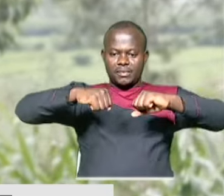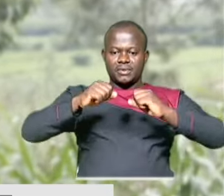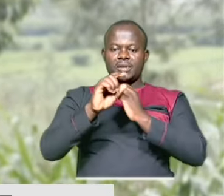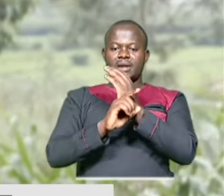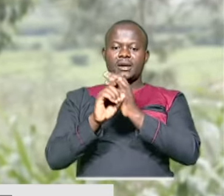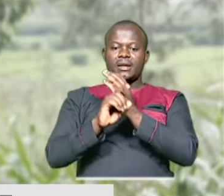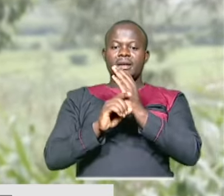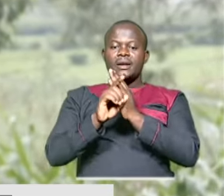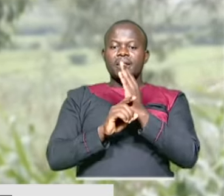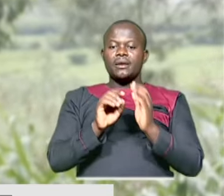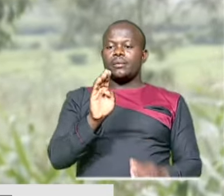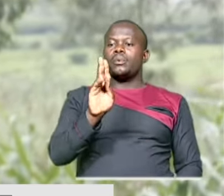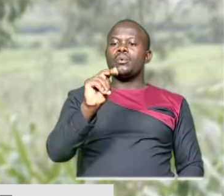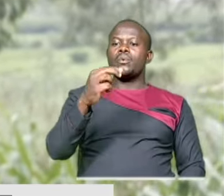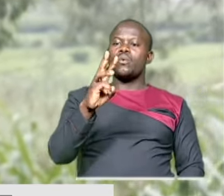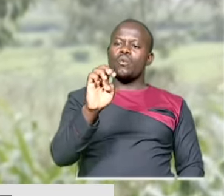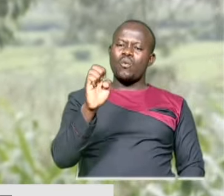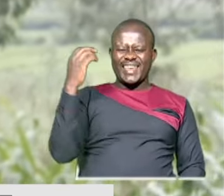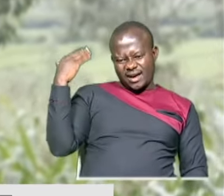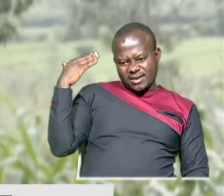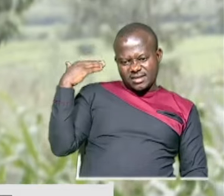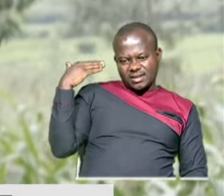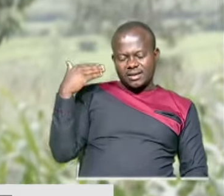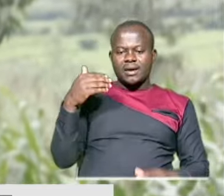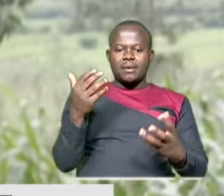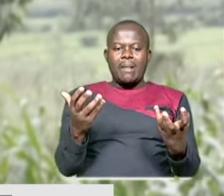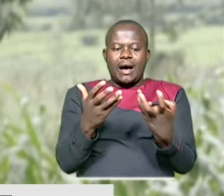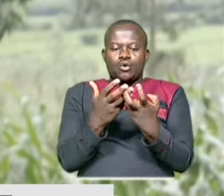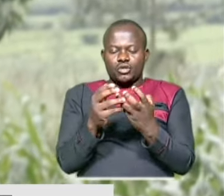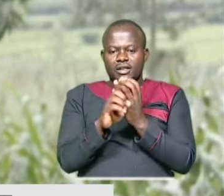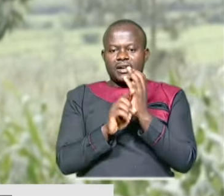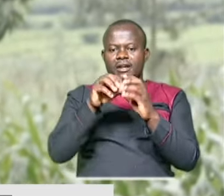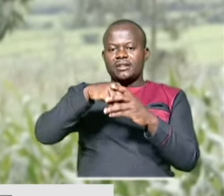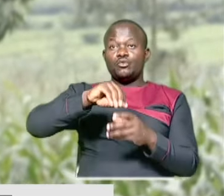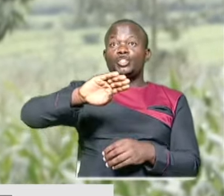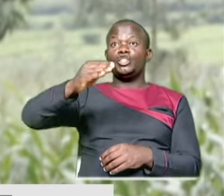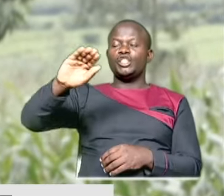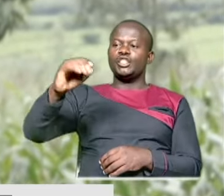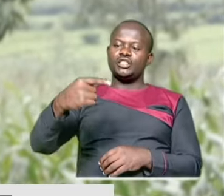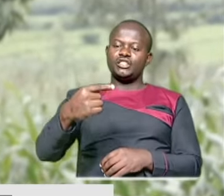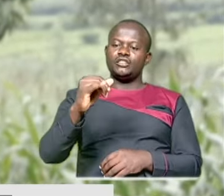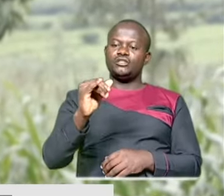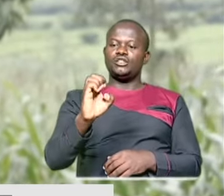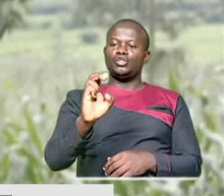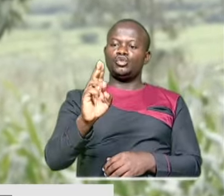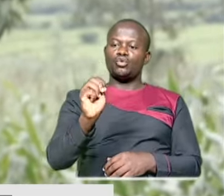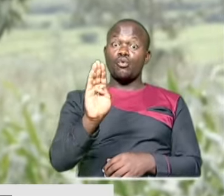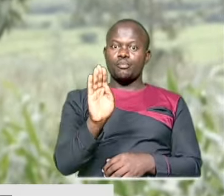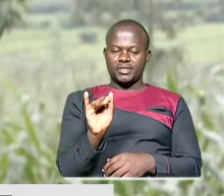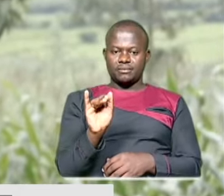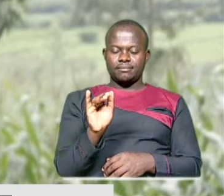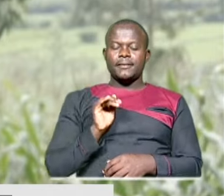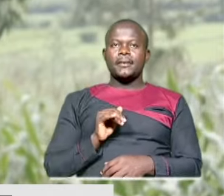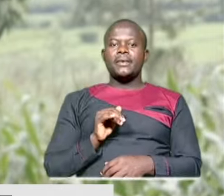Bungwe bahise bahuza uturere tujya mu karere ka Gicumbi. Ubwo rero mu byo bari